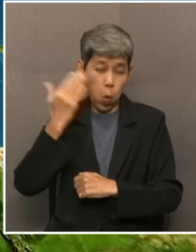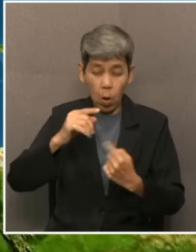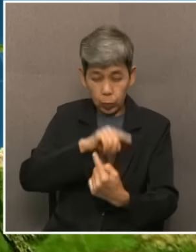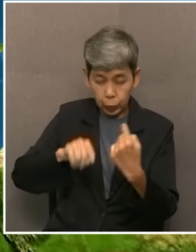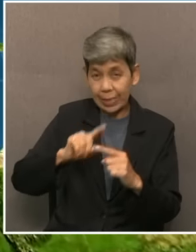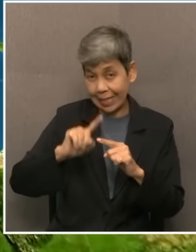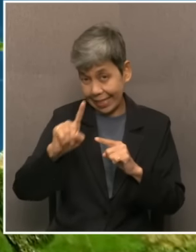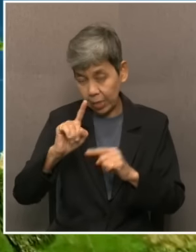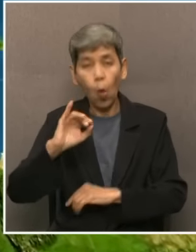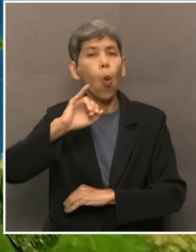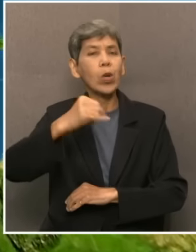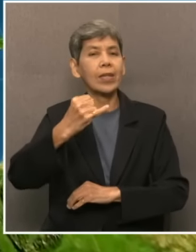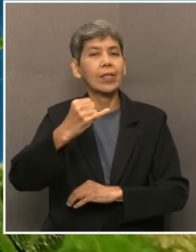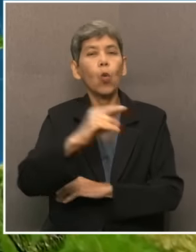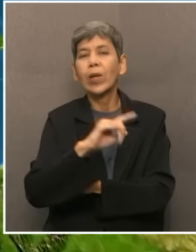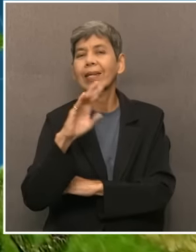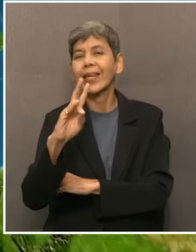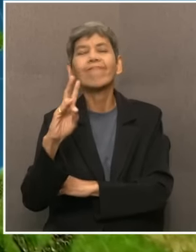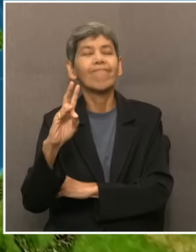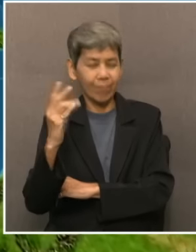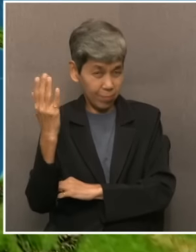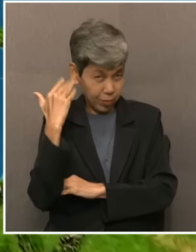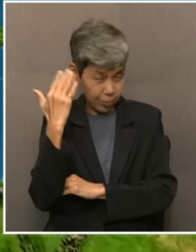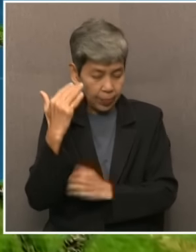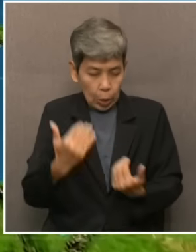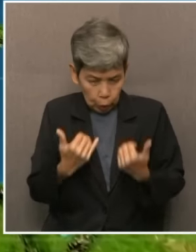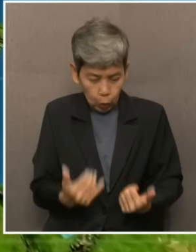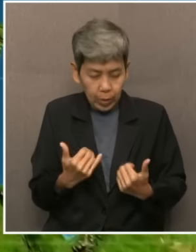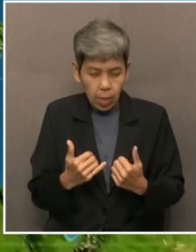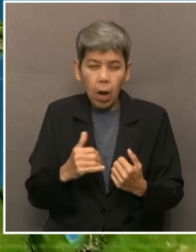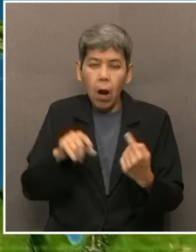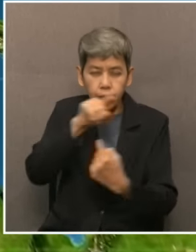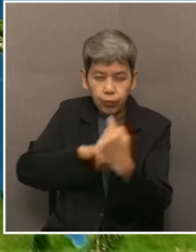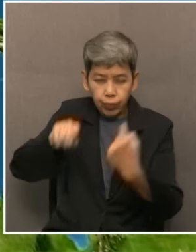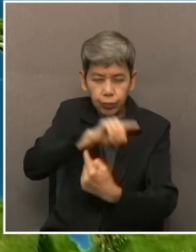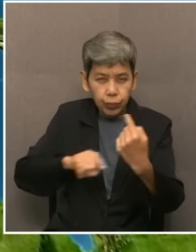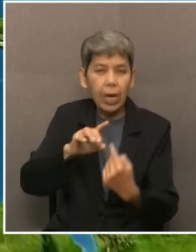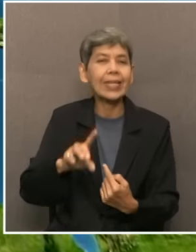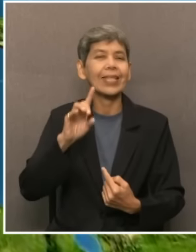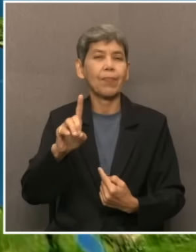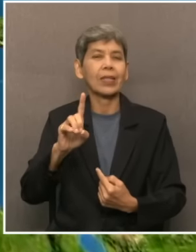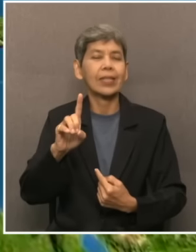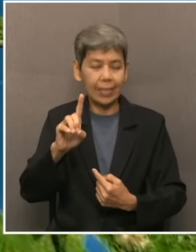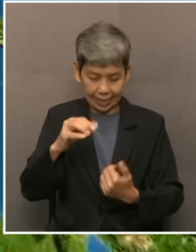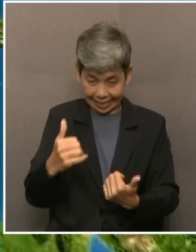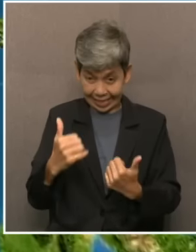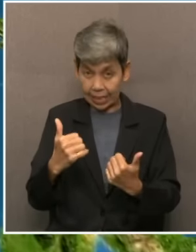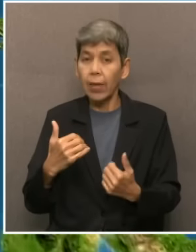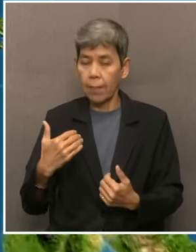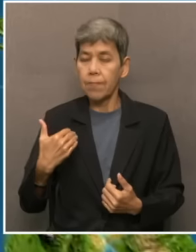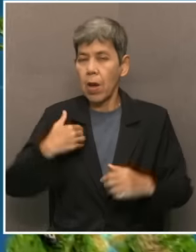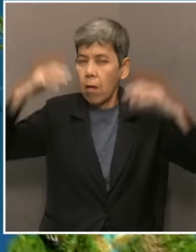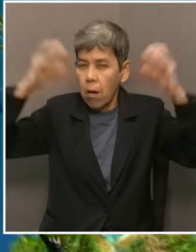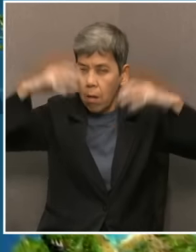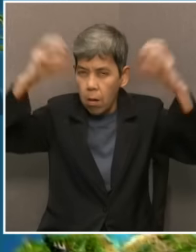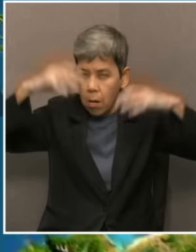1 ในวันจัที่ 7 รัฎาคมที่ผ่านมาตอนนี้ ลดกำลังลงเป็ Depression Zone ร้อนแล้วกทำให้เกิดฝนต